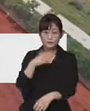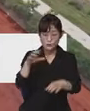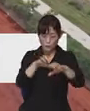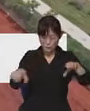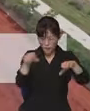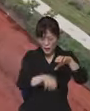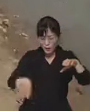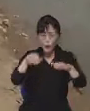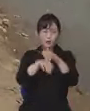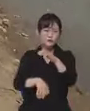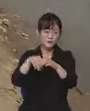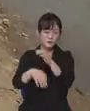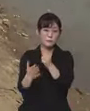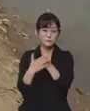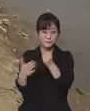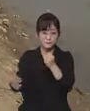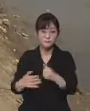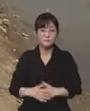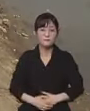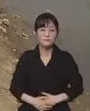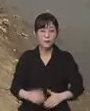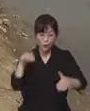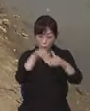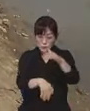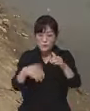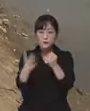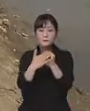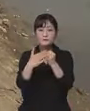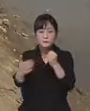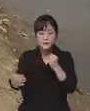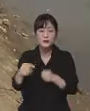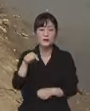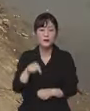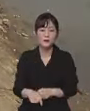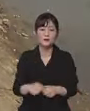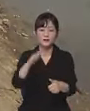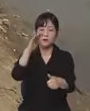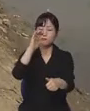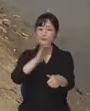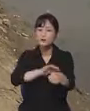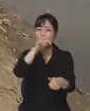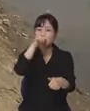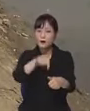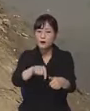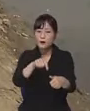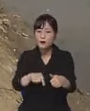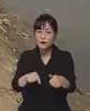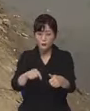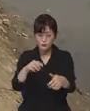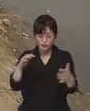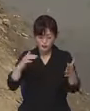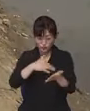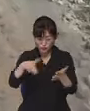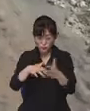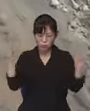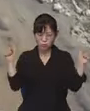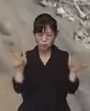공사 때문입니다. 공사로 이렇게 환경이 변하면서 개체수가 눈에 띌 정도로 크게